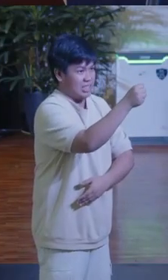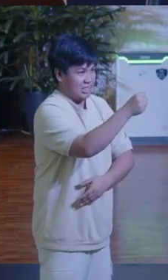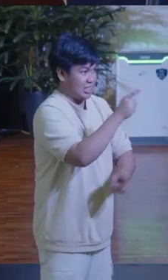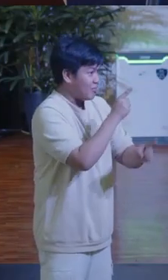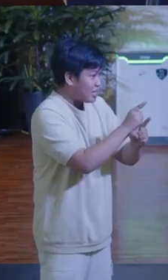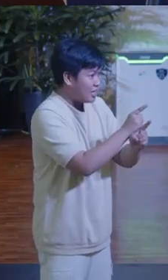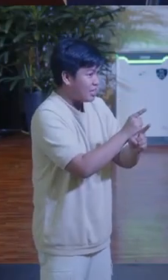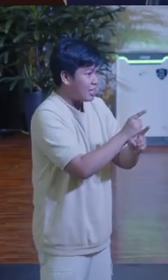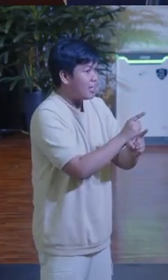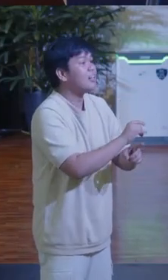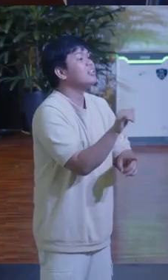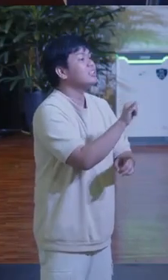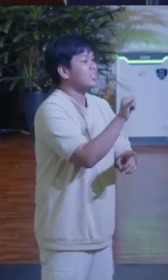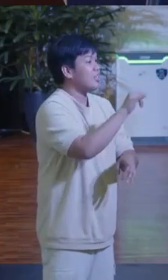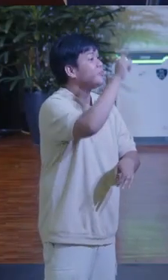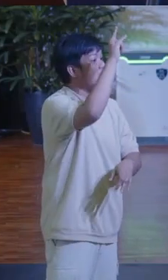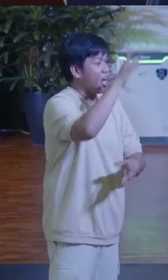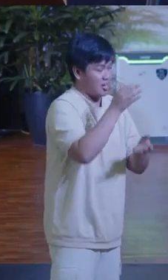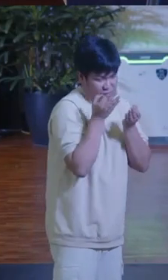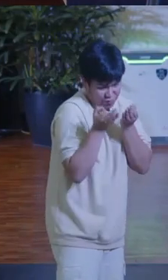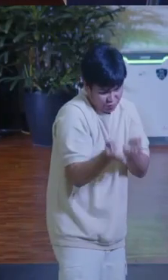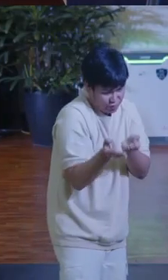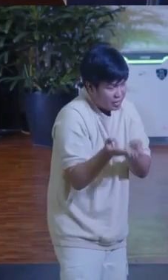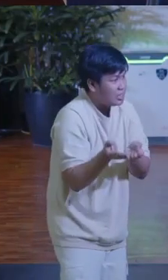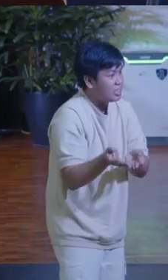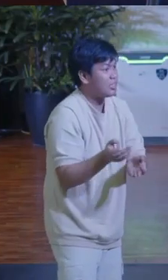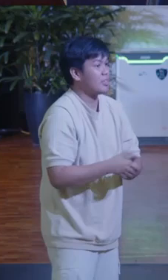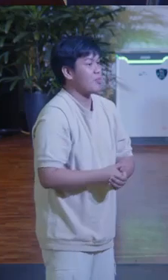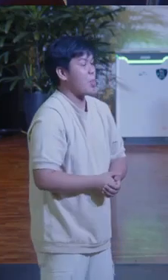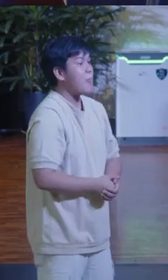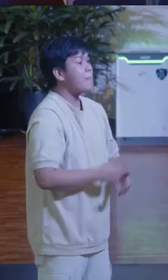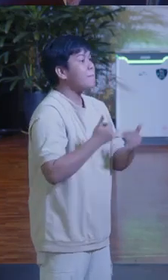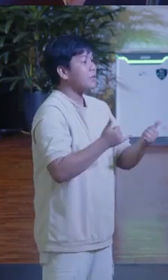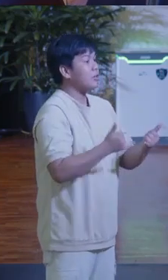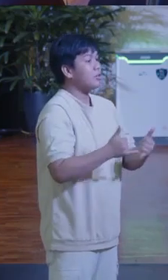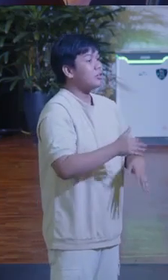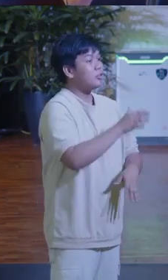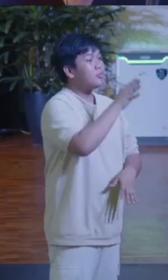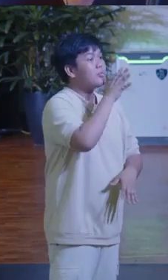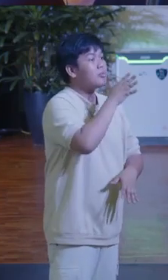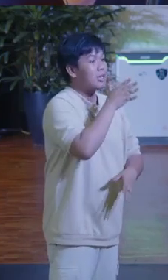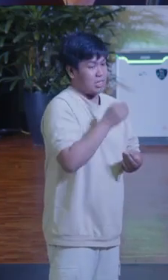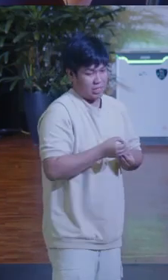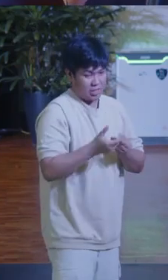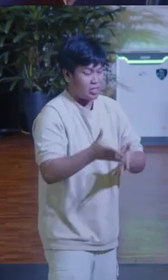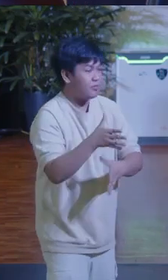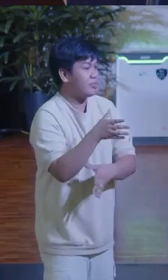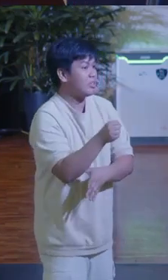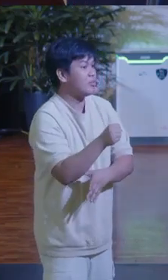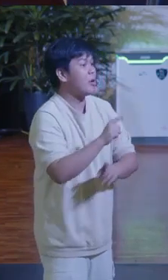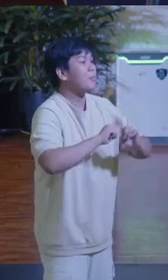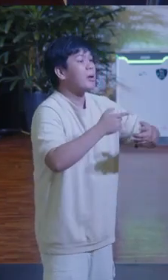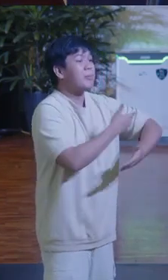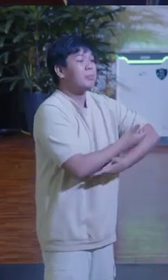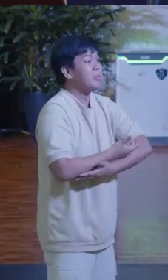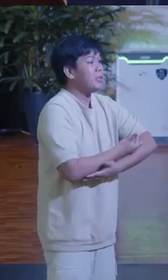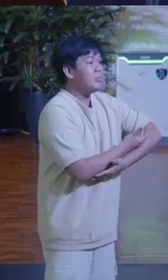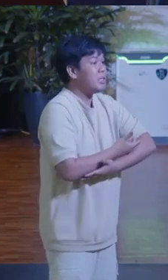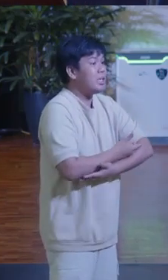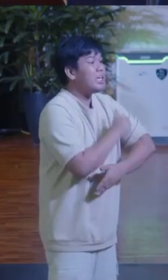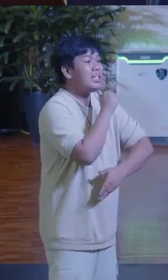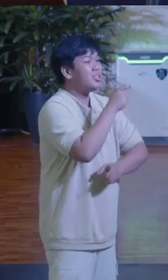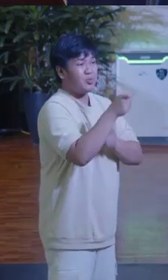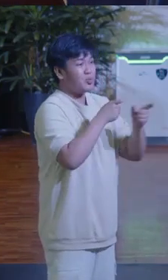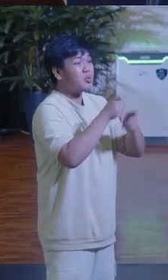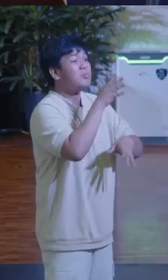pinagnanaisan niya. Hindi niya kontrolado ang grasya ng kanyang magulang. Whether bibigyan siya o hindi ng regalong